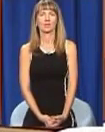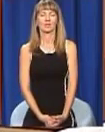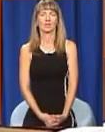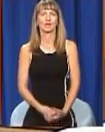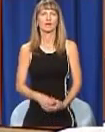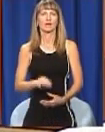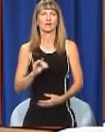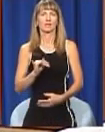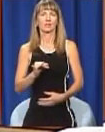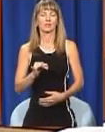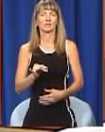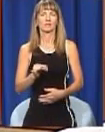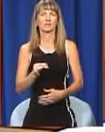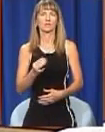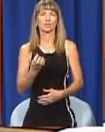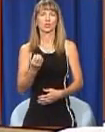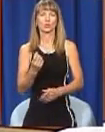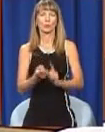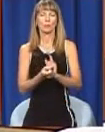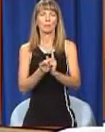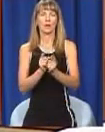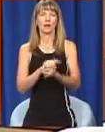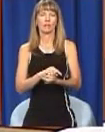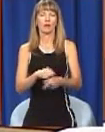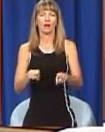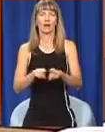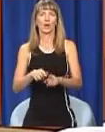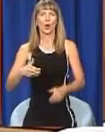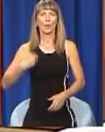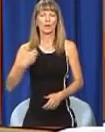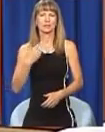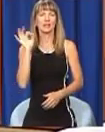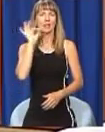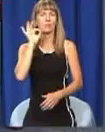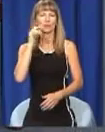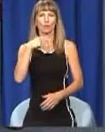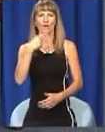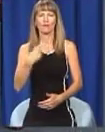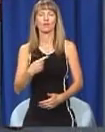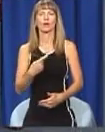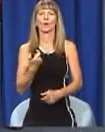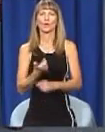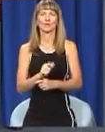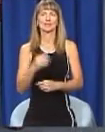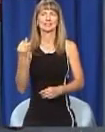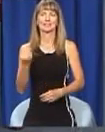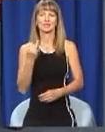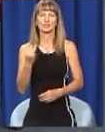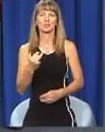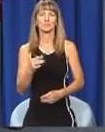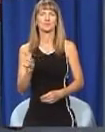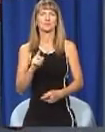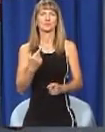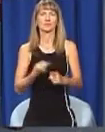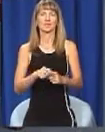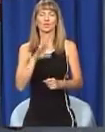афен перекладається як мавпочка з німецької. Так, дуже цікаво, що